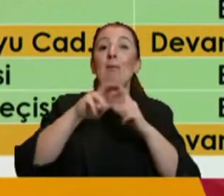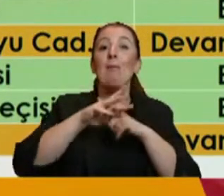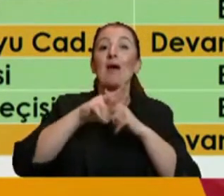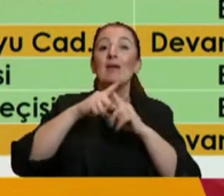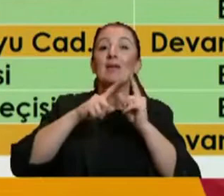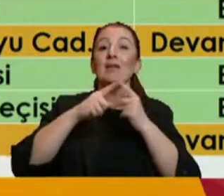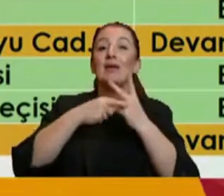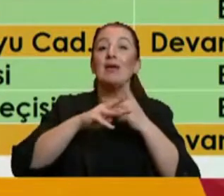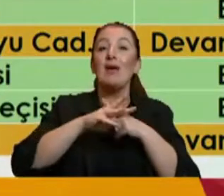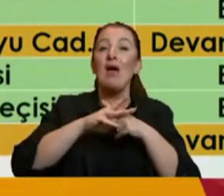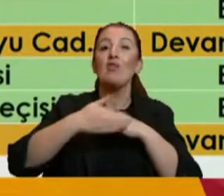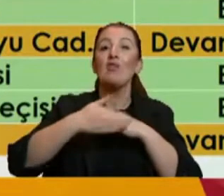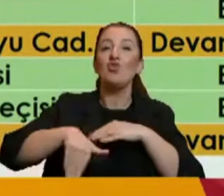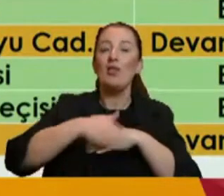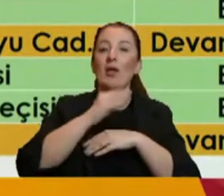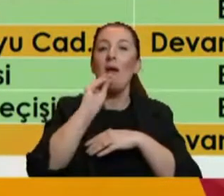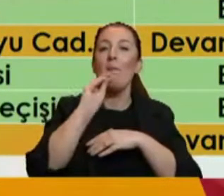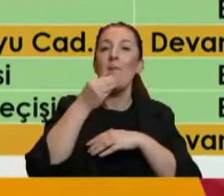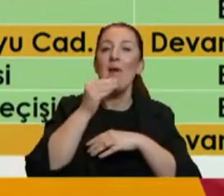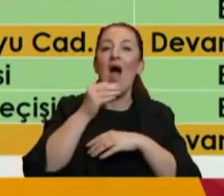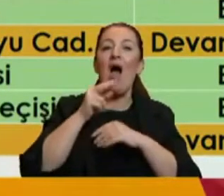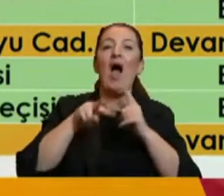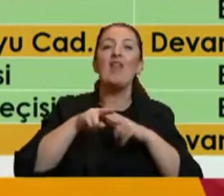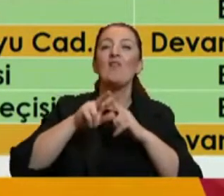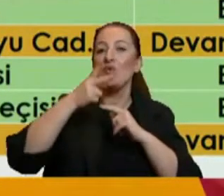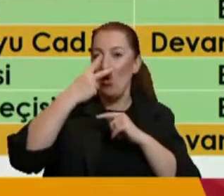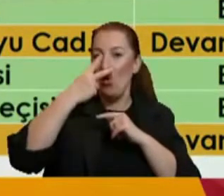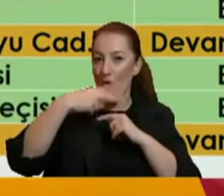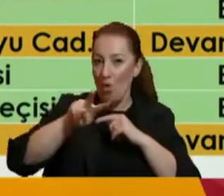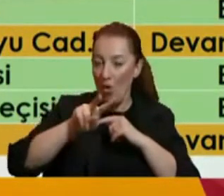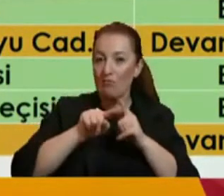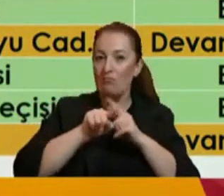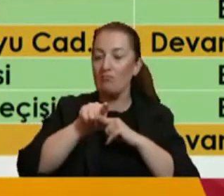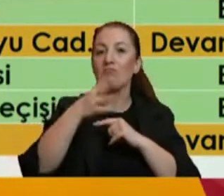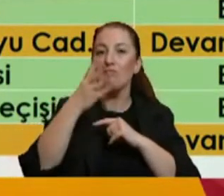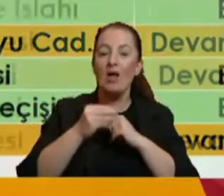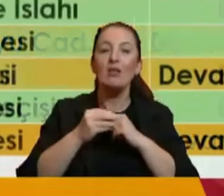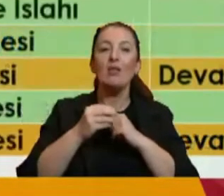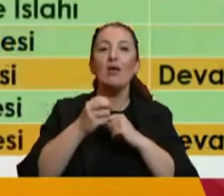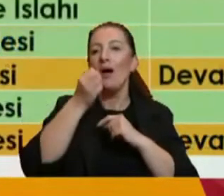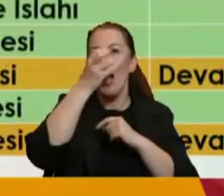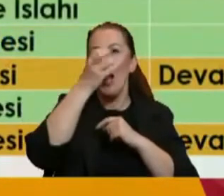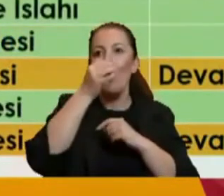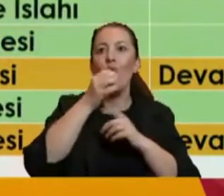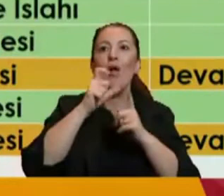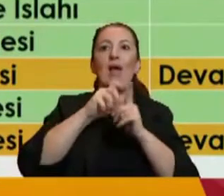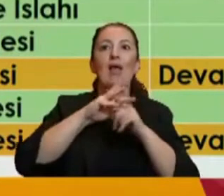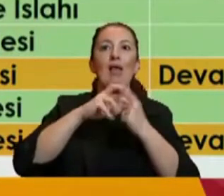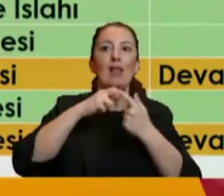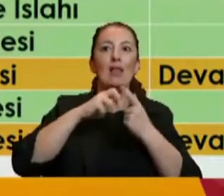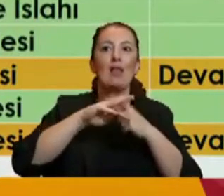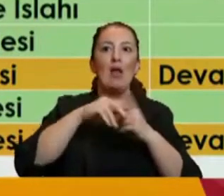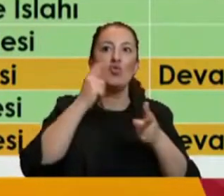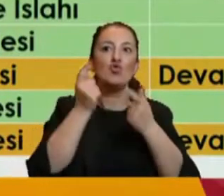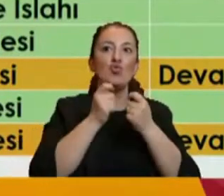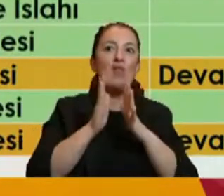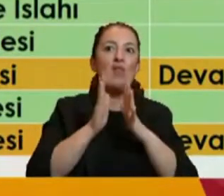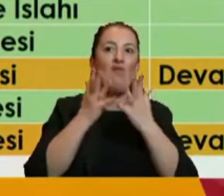bebek Arnavutköy geçişi Tamamlandı ıhlamurdere de çalışmalarımız devam ediyor